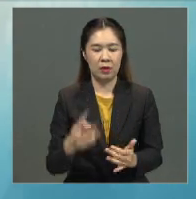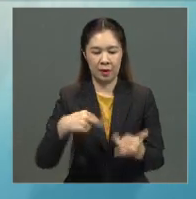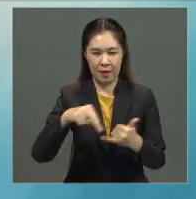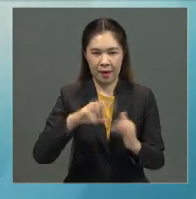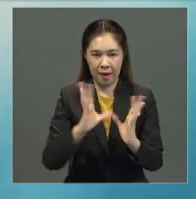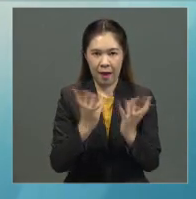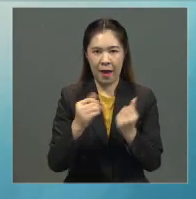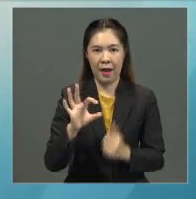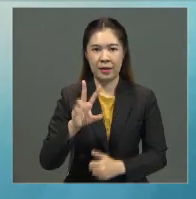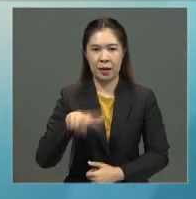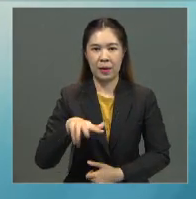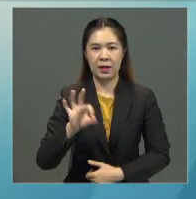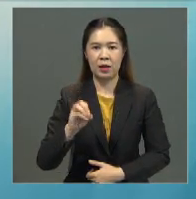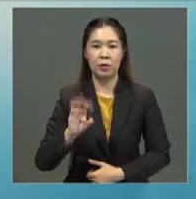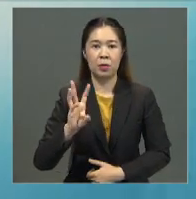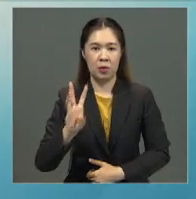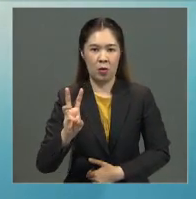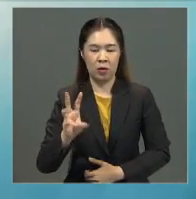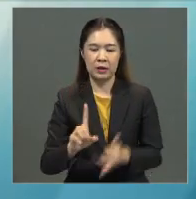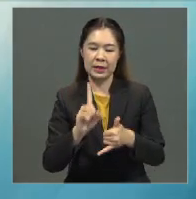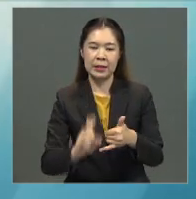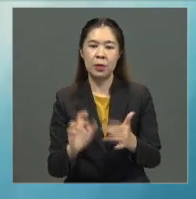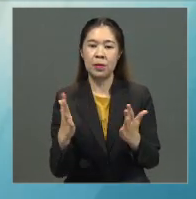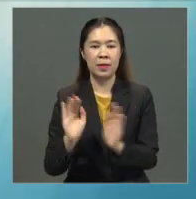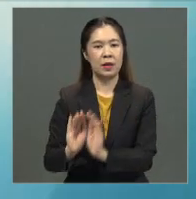ว 3,096 คนไม่มีผู้เสียชีวิตเพิ่มเติ